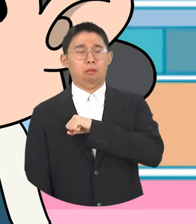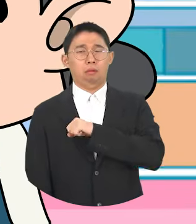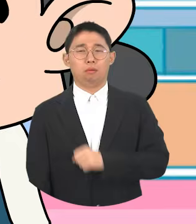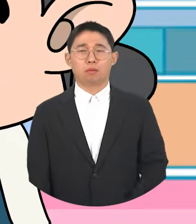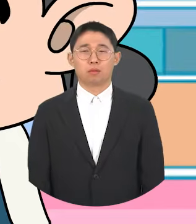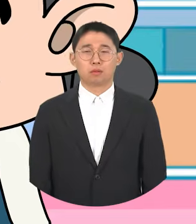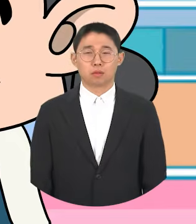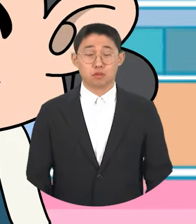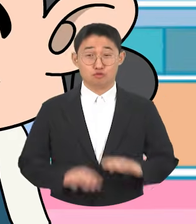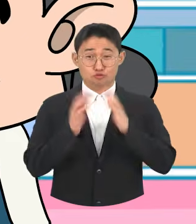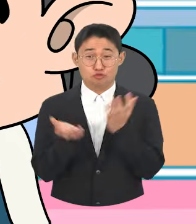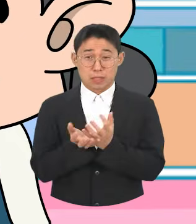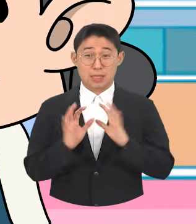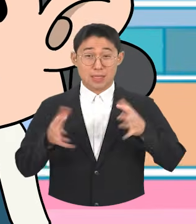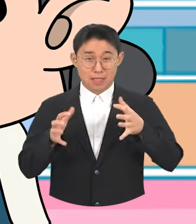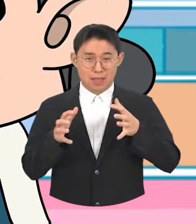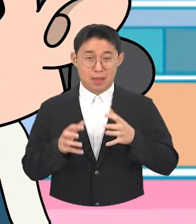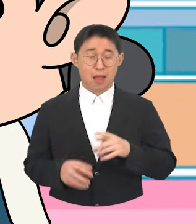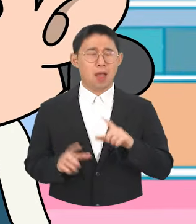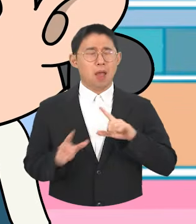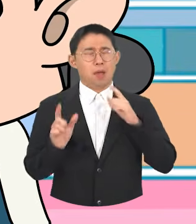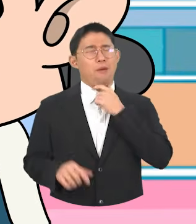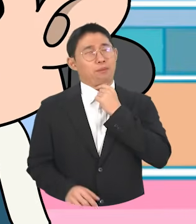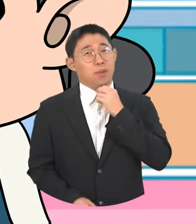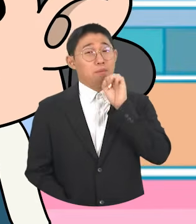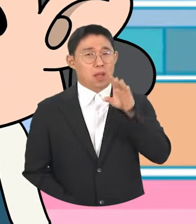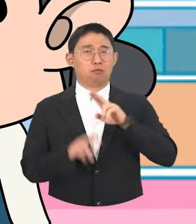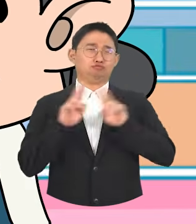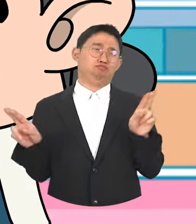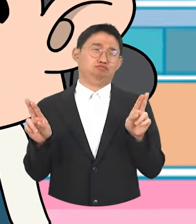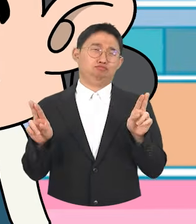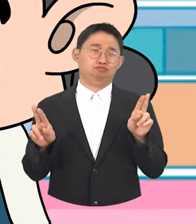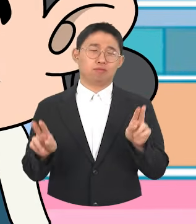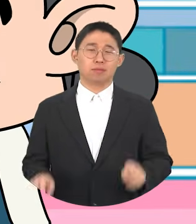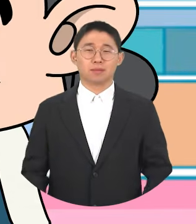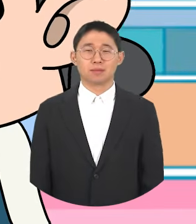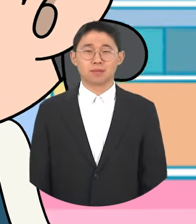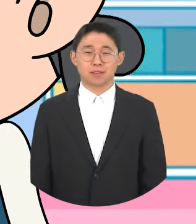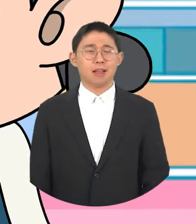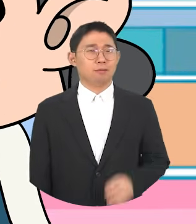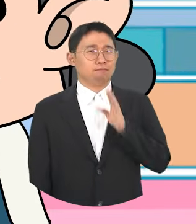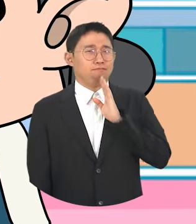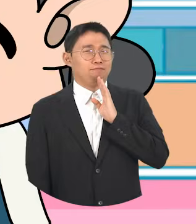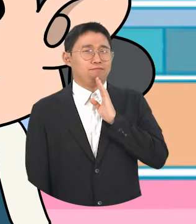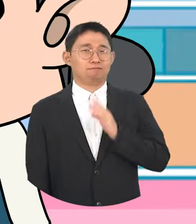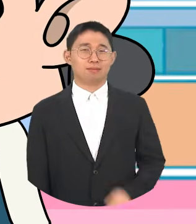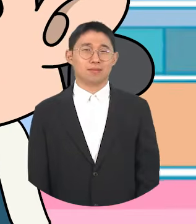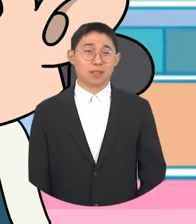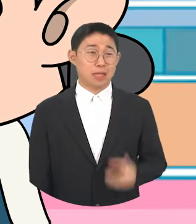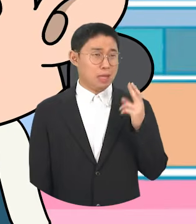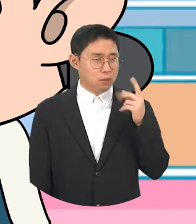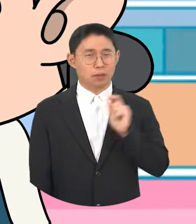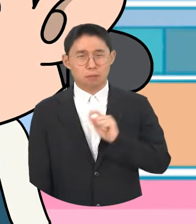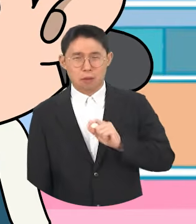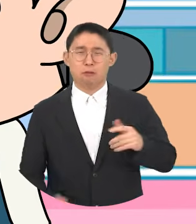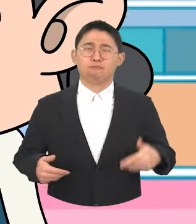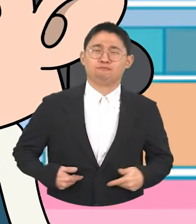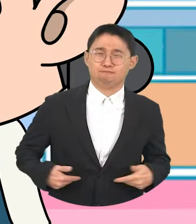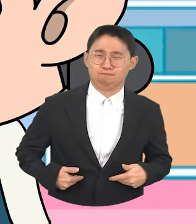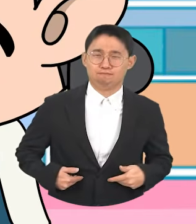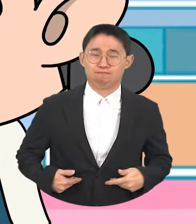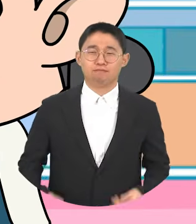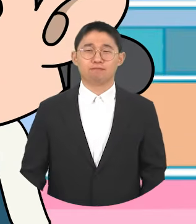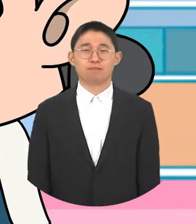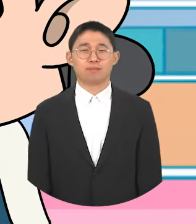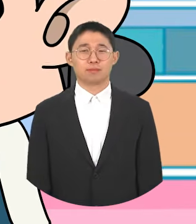아, 그렇구나. 선생님, 둥글나라에서 살고 싶다는 말은 취소할게요. 맞아요, 선생님. 가위와 연필은